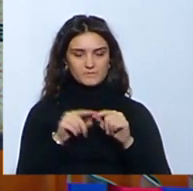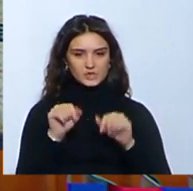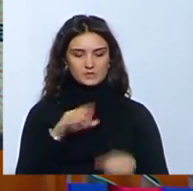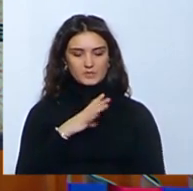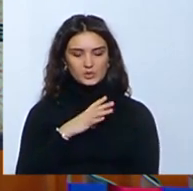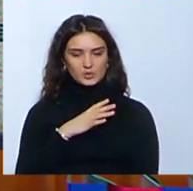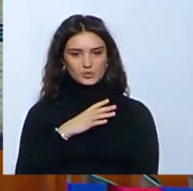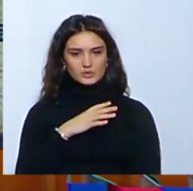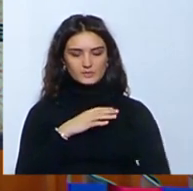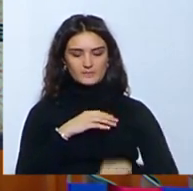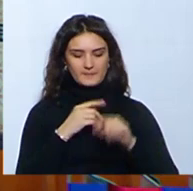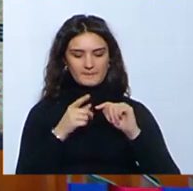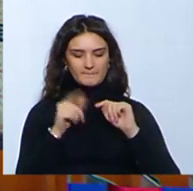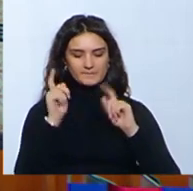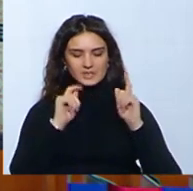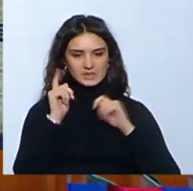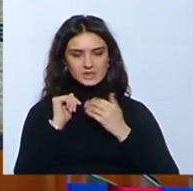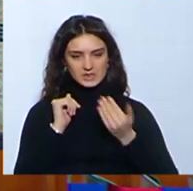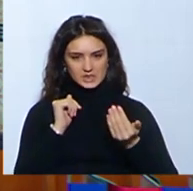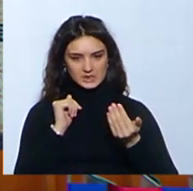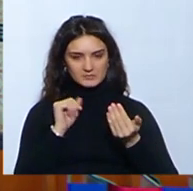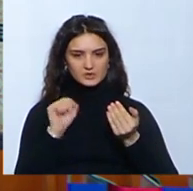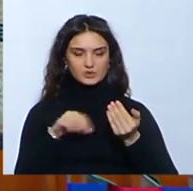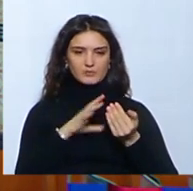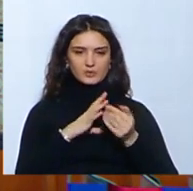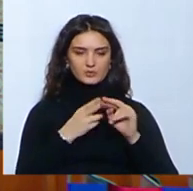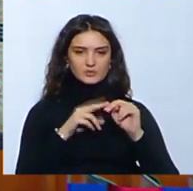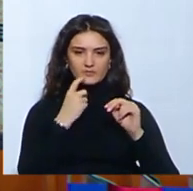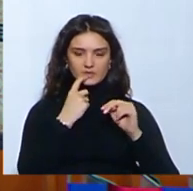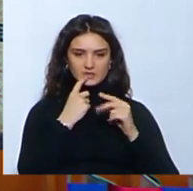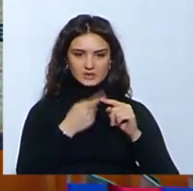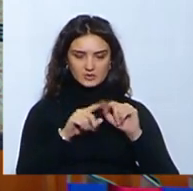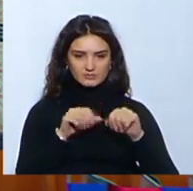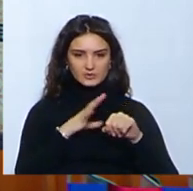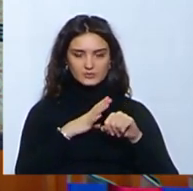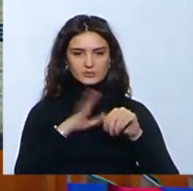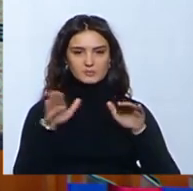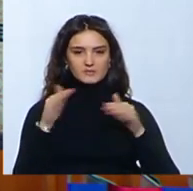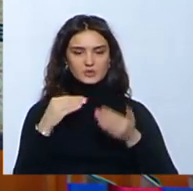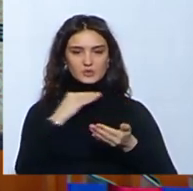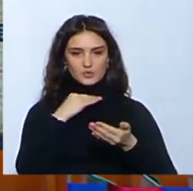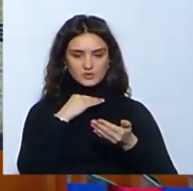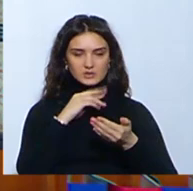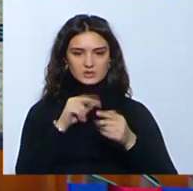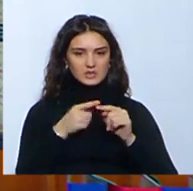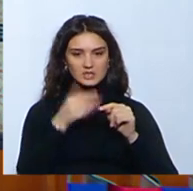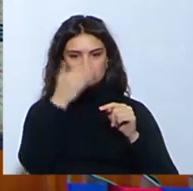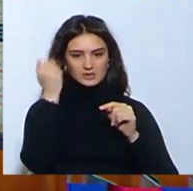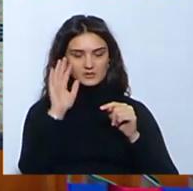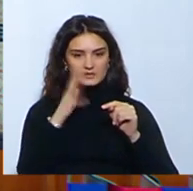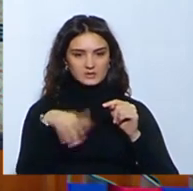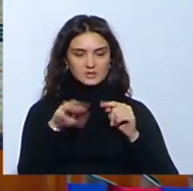შეიძლება იყოს ეტალონური ცილა რძის ნაწარმიდან, ეს შეიძლება იყოს კვერცხიდან, ეს შეიძლება იყოს ფრინველის ხორციდან. და არ